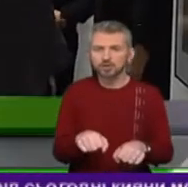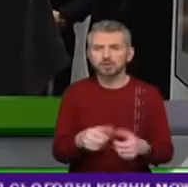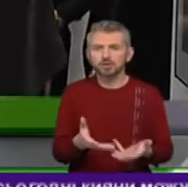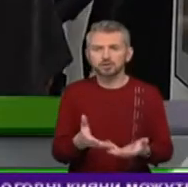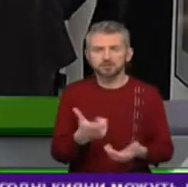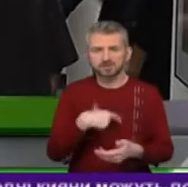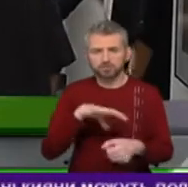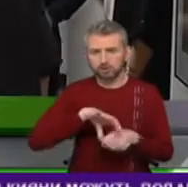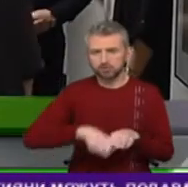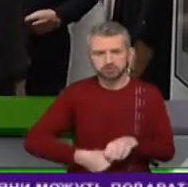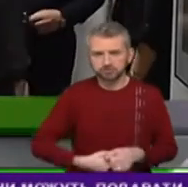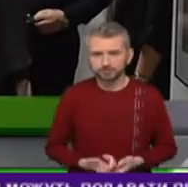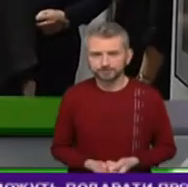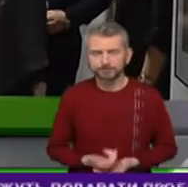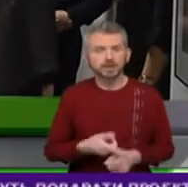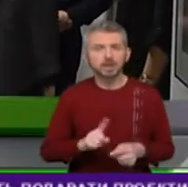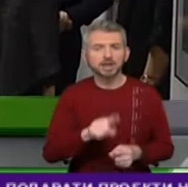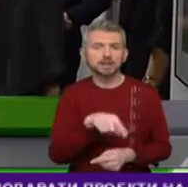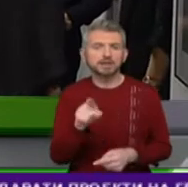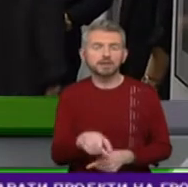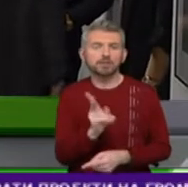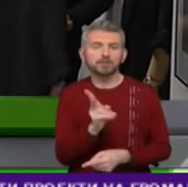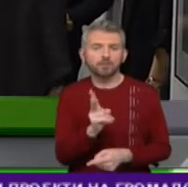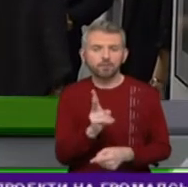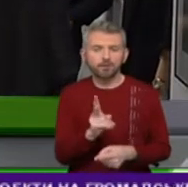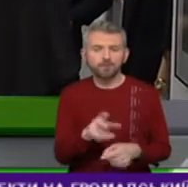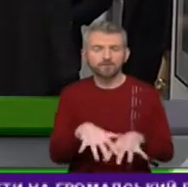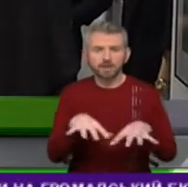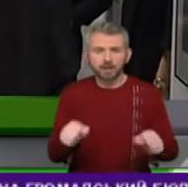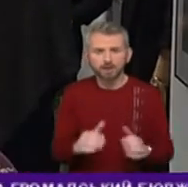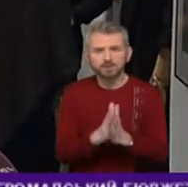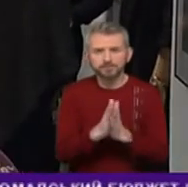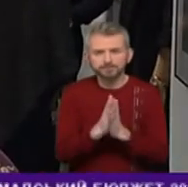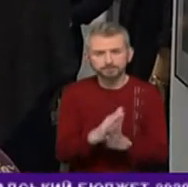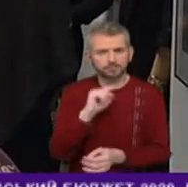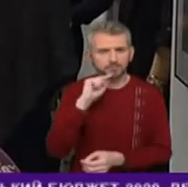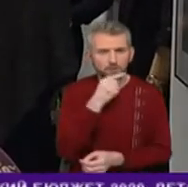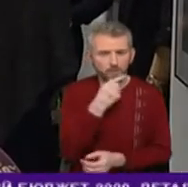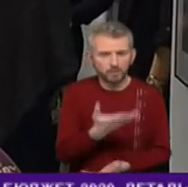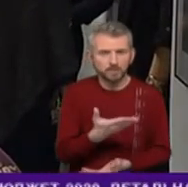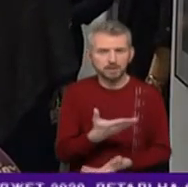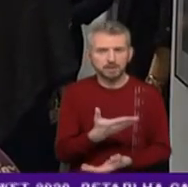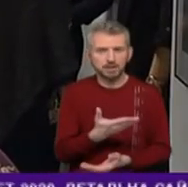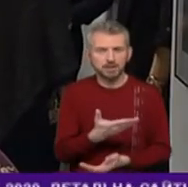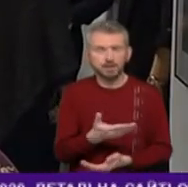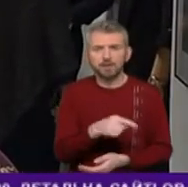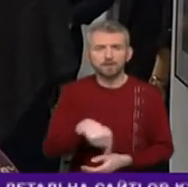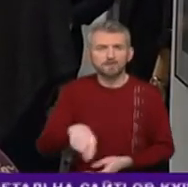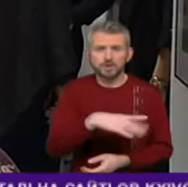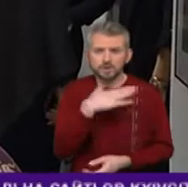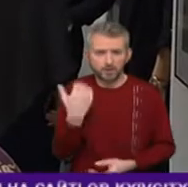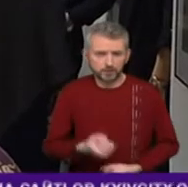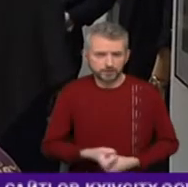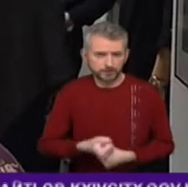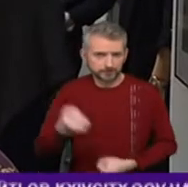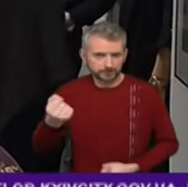через себе. Це ті, яких, зокрема, влада закликає затягнути пояски. Вони не хочуть затягувати пояски,